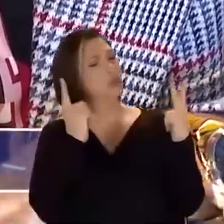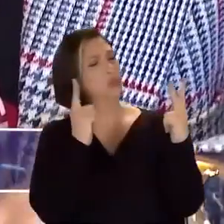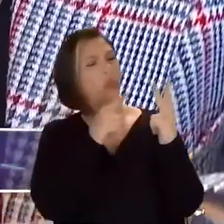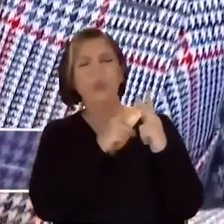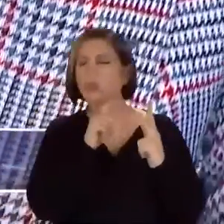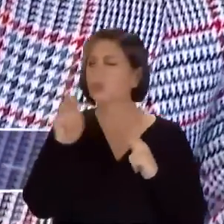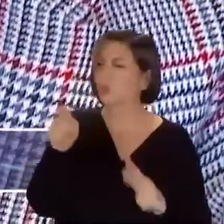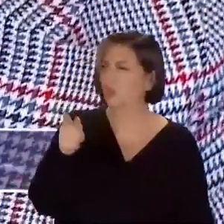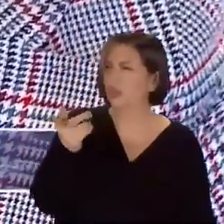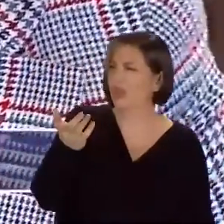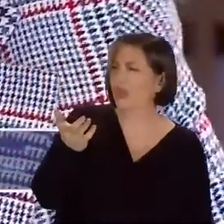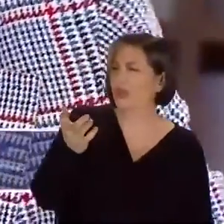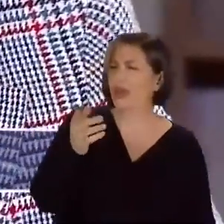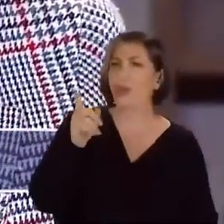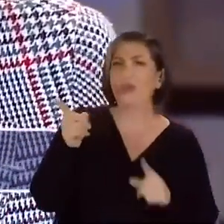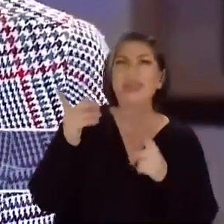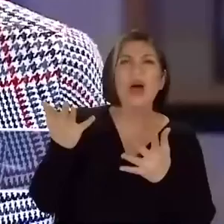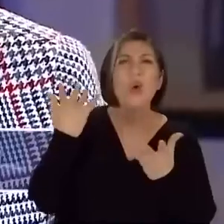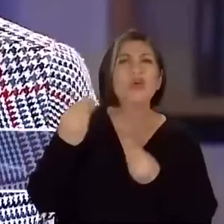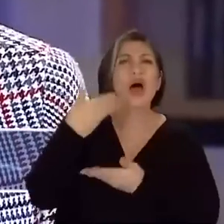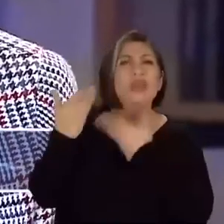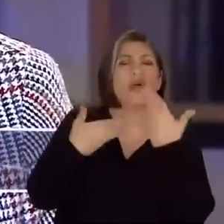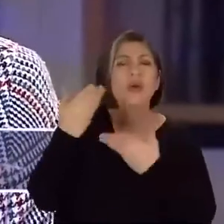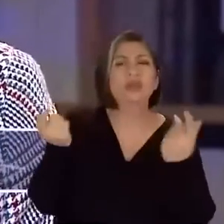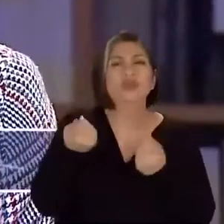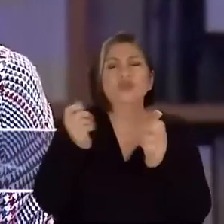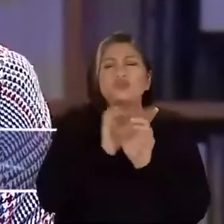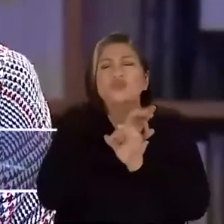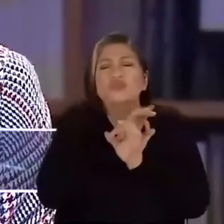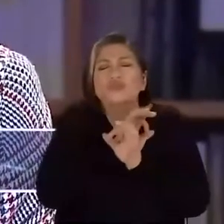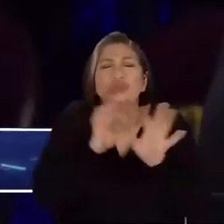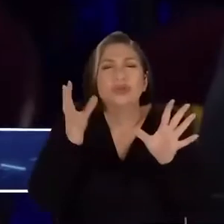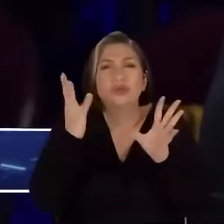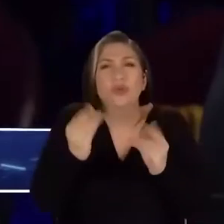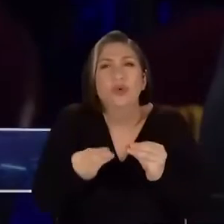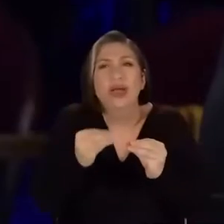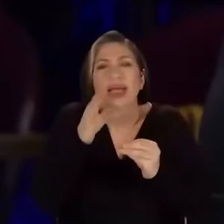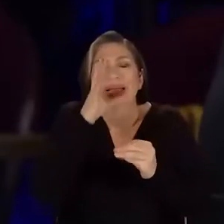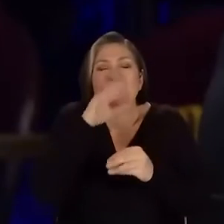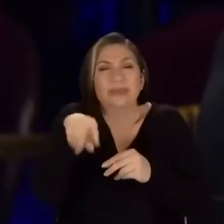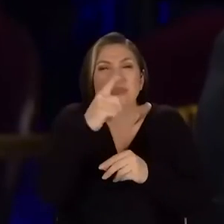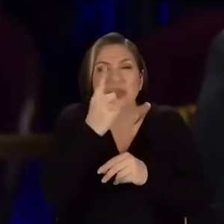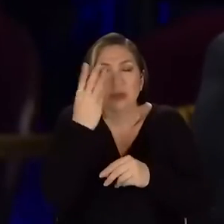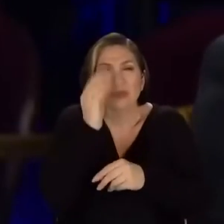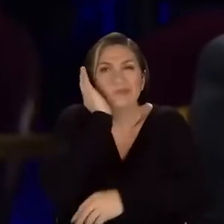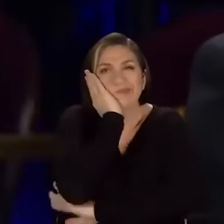ne o. Şimdi bu bunlara bunun ne olduğunu anlatmaya çalışıyor. Müthiş oluyor o anda. Yani kimse hiçbir şey